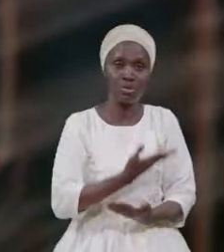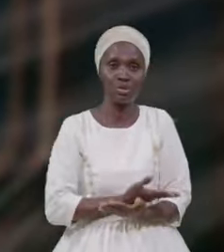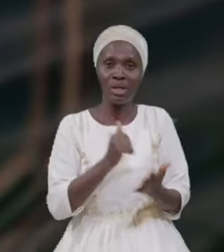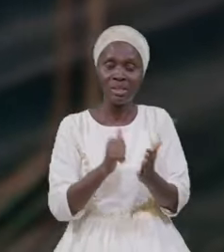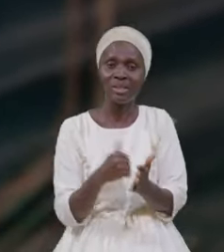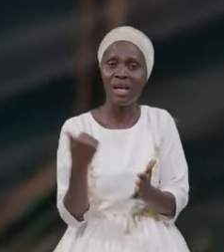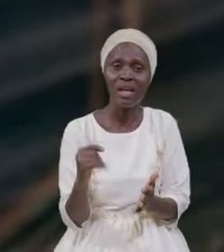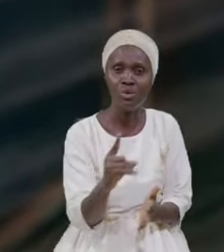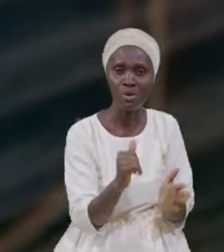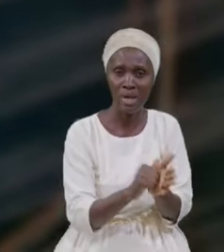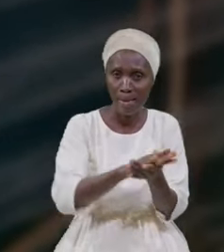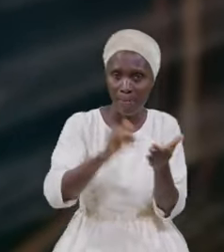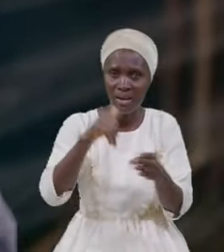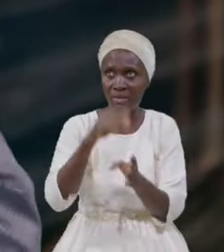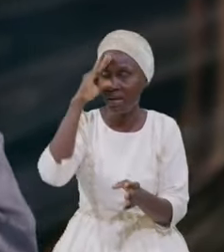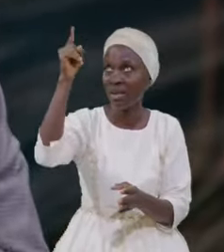vie éternelle.